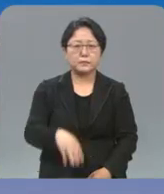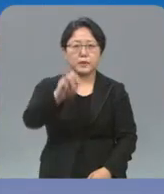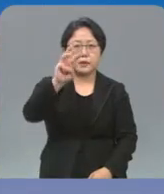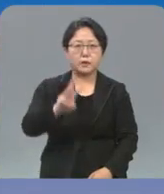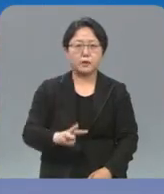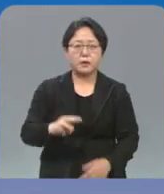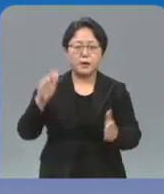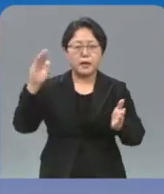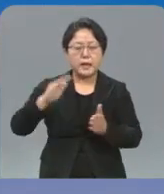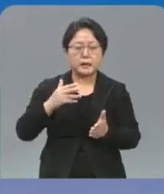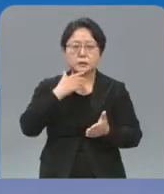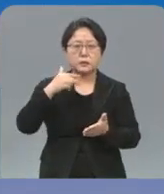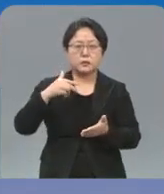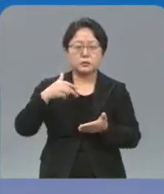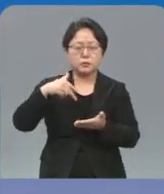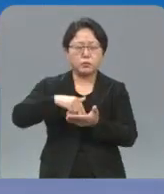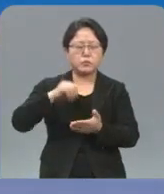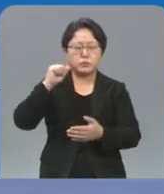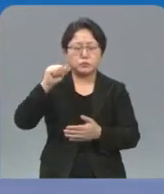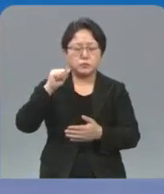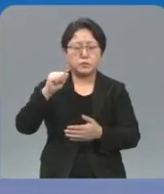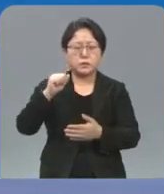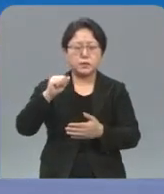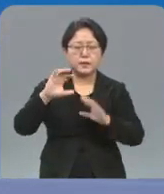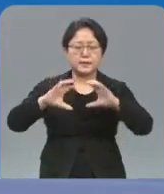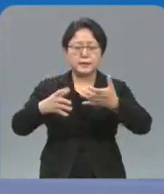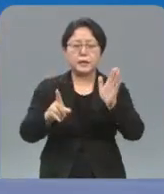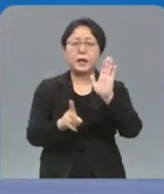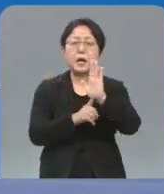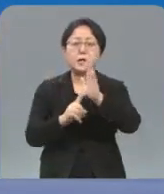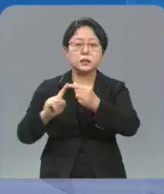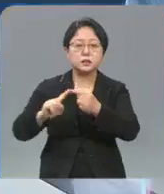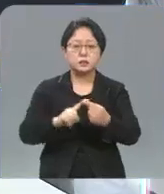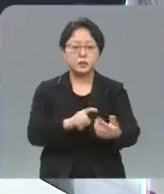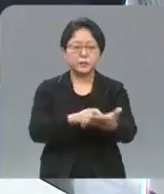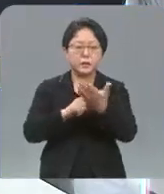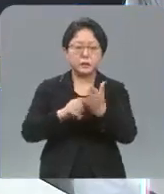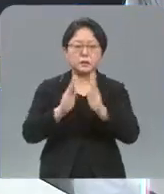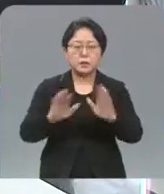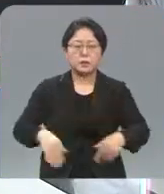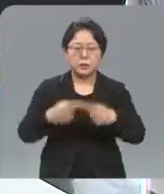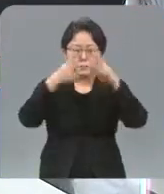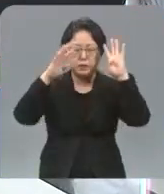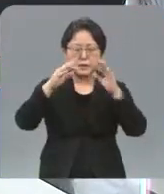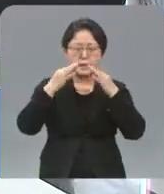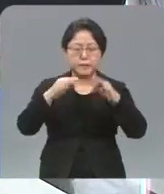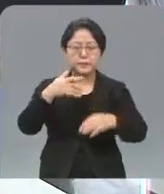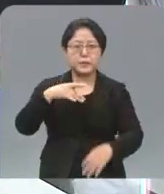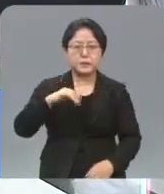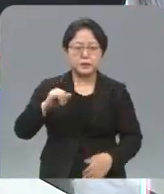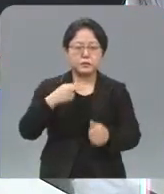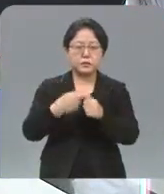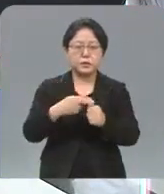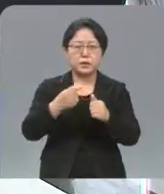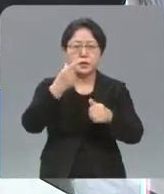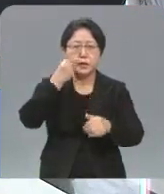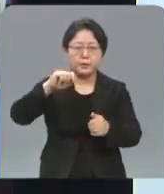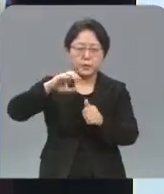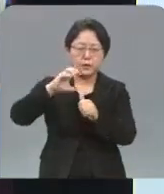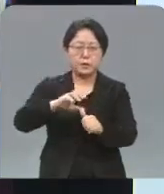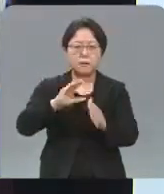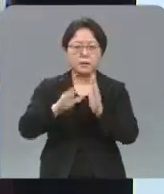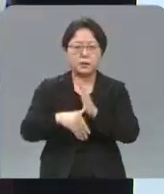광주 학생 독립운동을 세계에 알리는 경문이 발굴됐습니다. 전남대학교 김재기 교수는